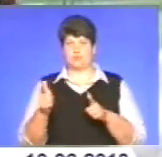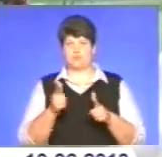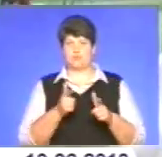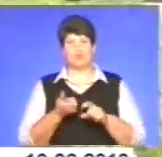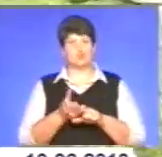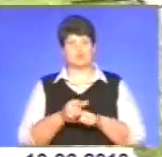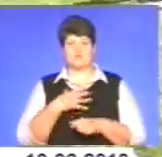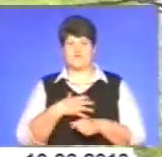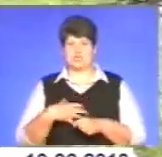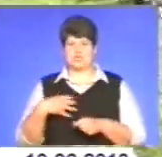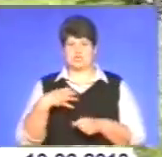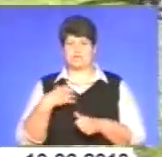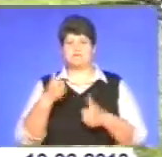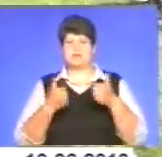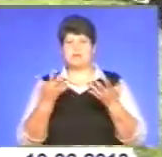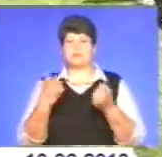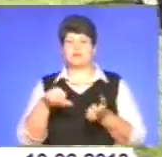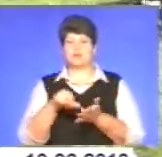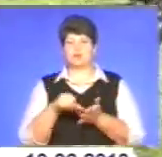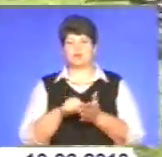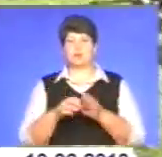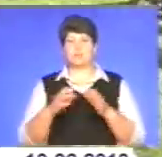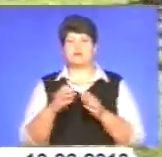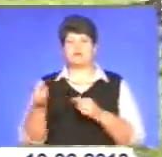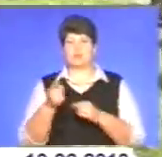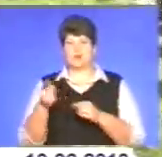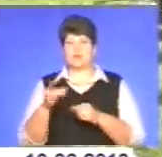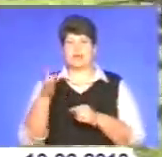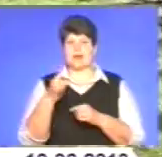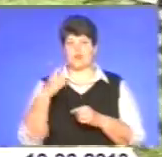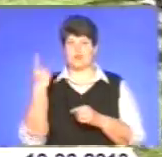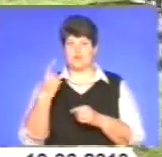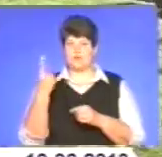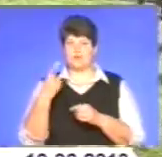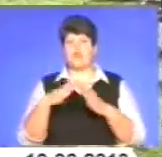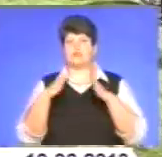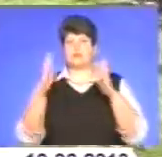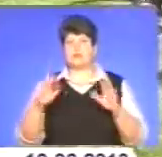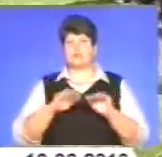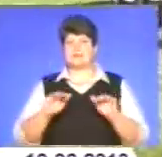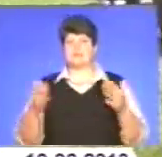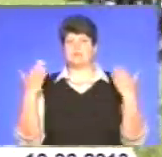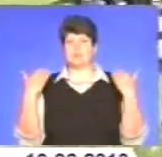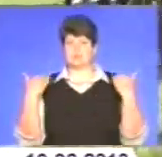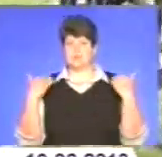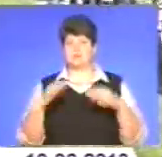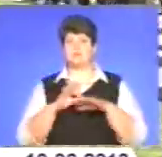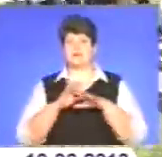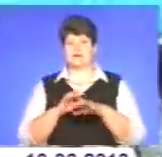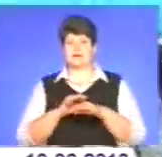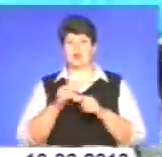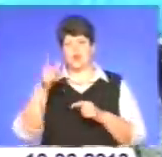дуже важливо. У змаганнях брали участь команди з Тернополя та районів області. У таборі діти відпочили, пройшли козацький